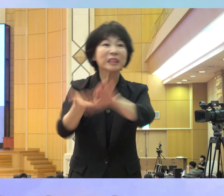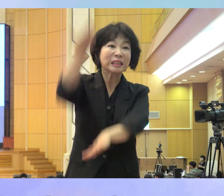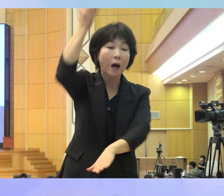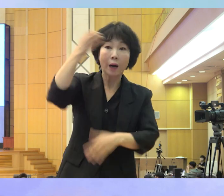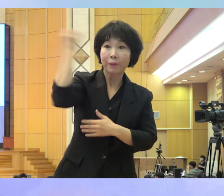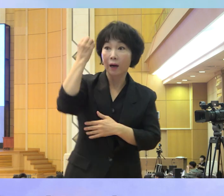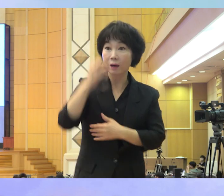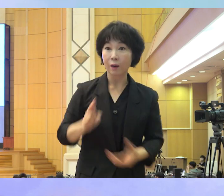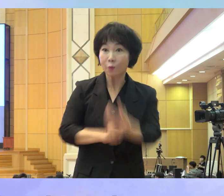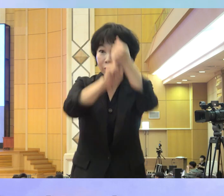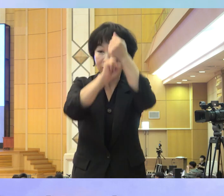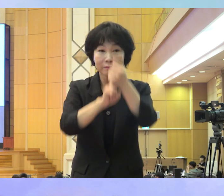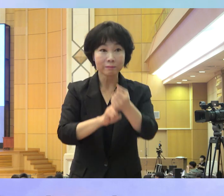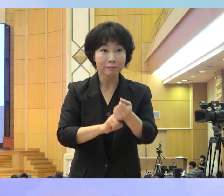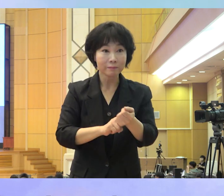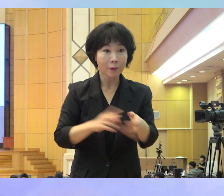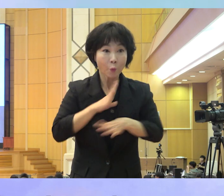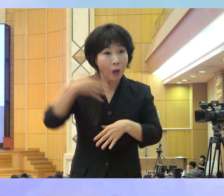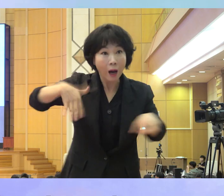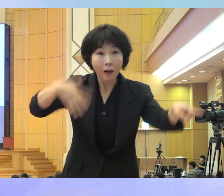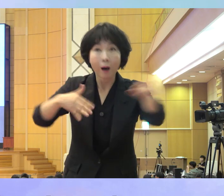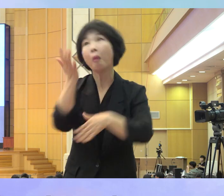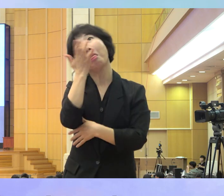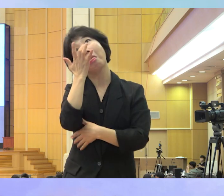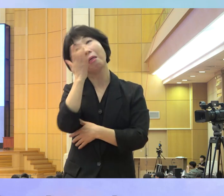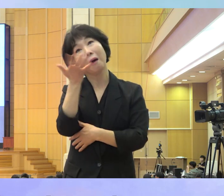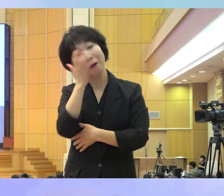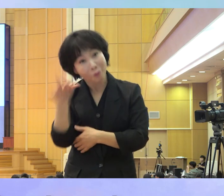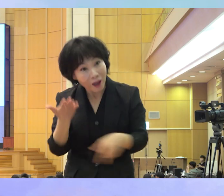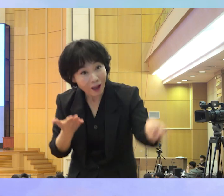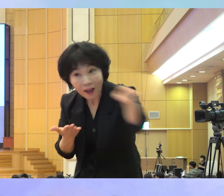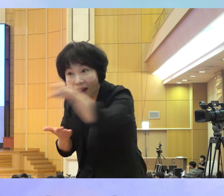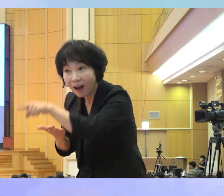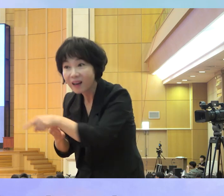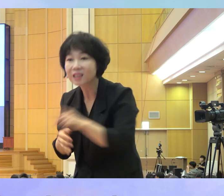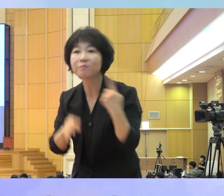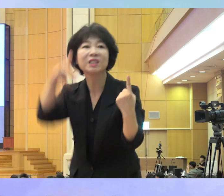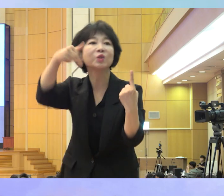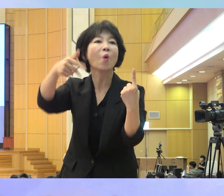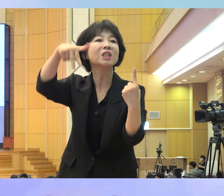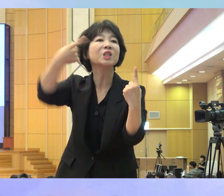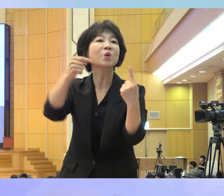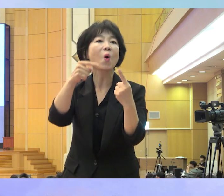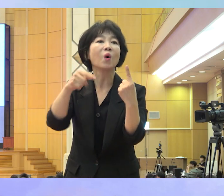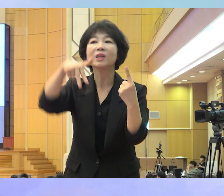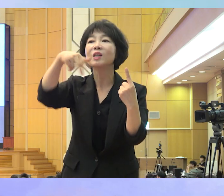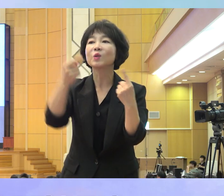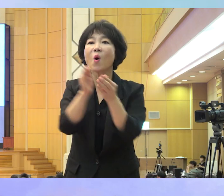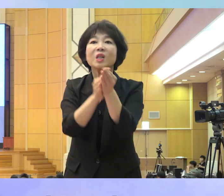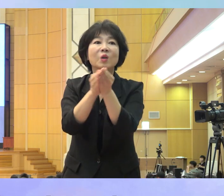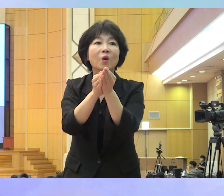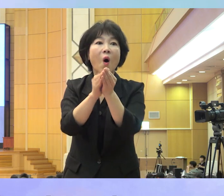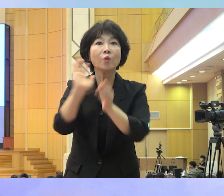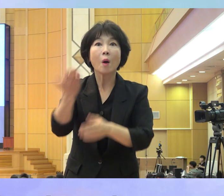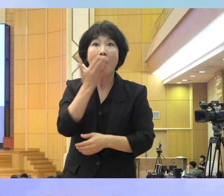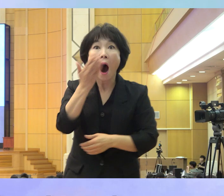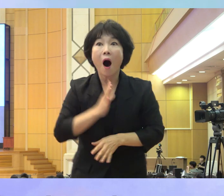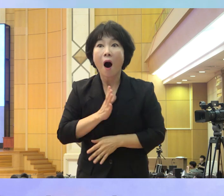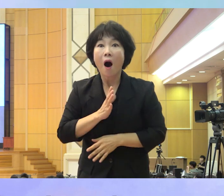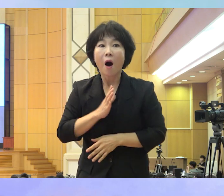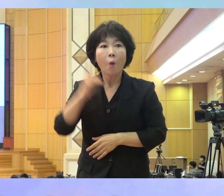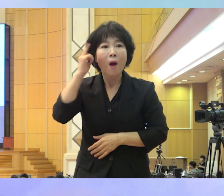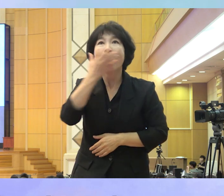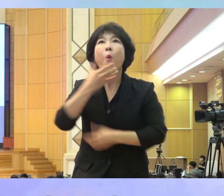예? 여러분 상상을 못해서 그런가? 1조이 넘어. 근데 그분이 하는 말이, 목사님, 제가 이렇게